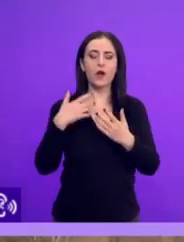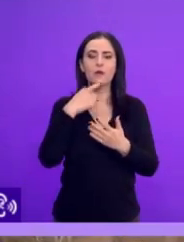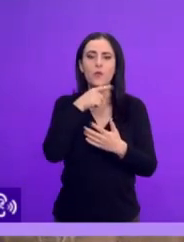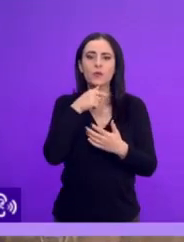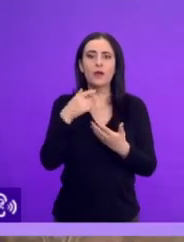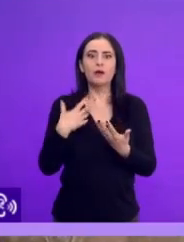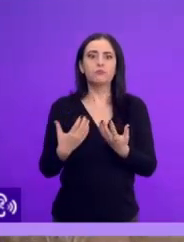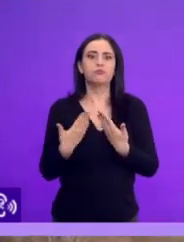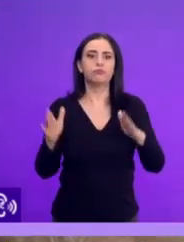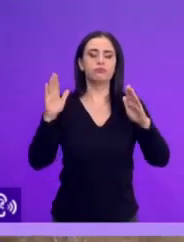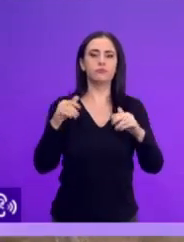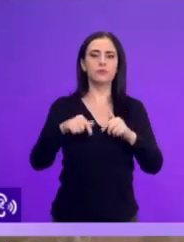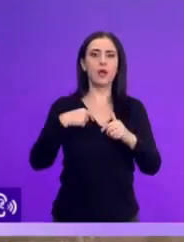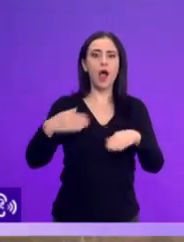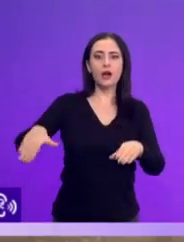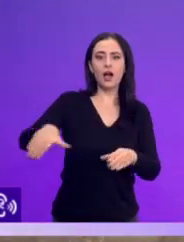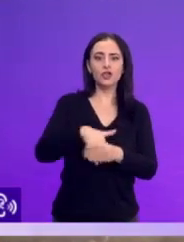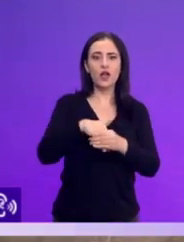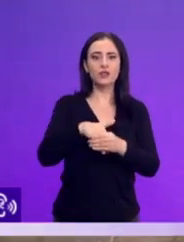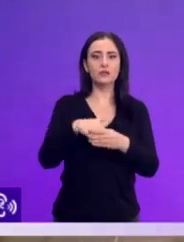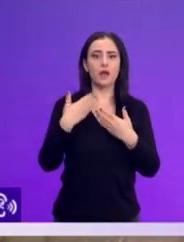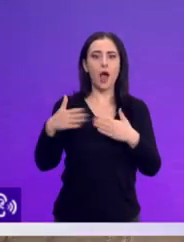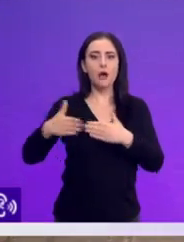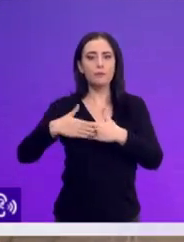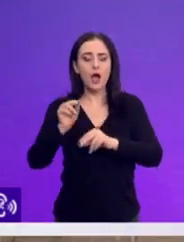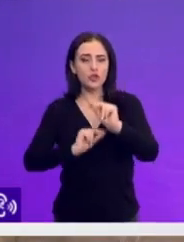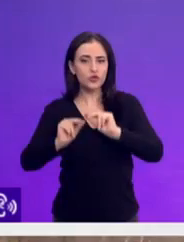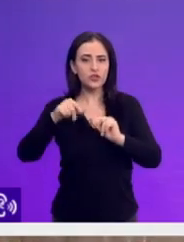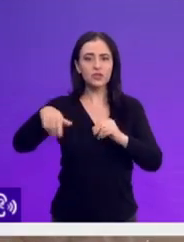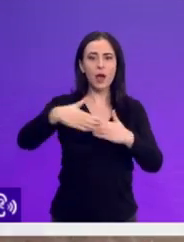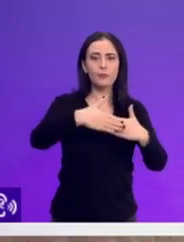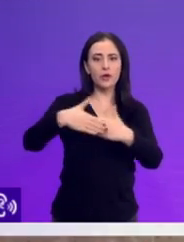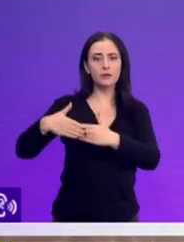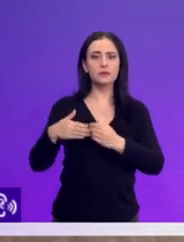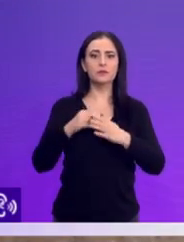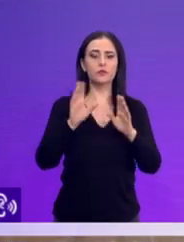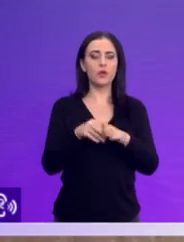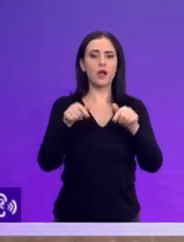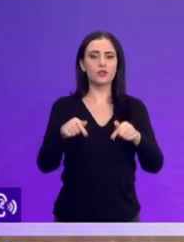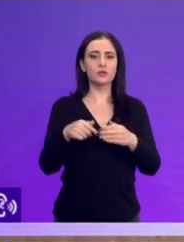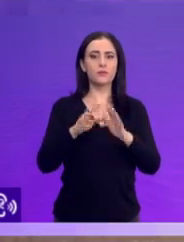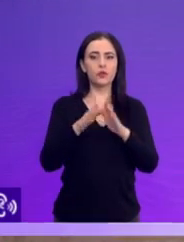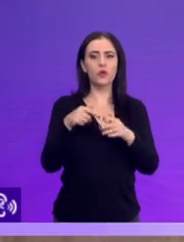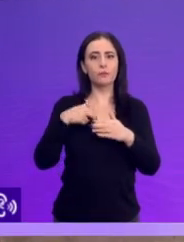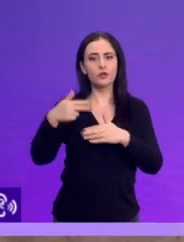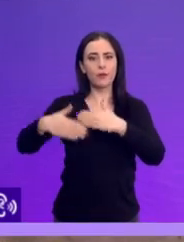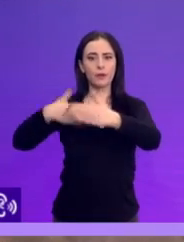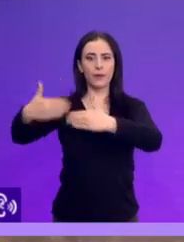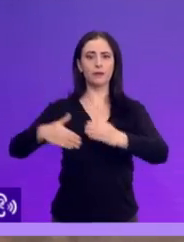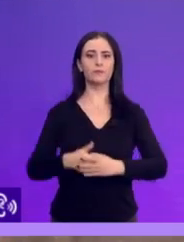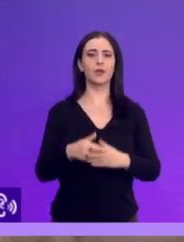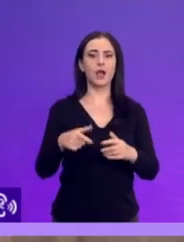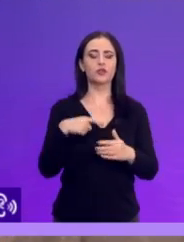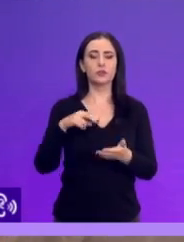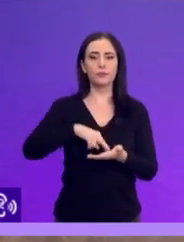audierile. Știm că au fost angajați asociați la audieri și urmează să meargă mai departe cu acest